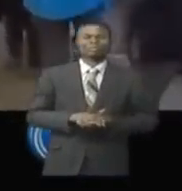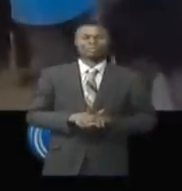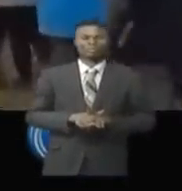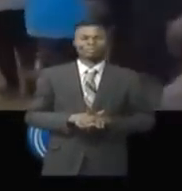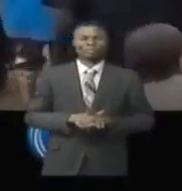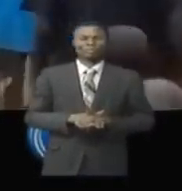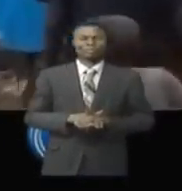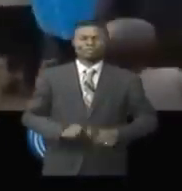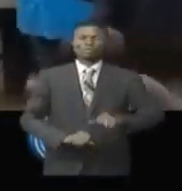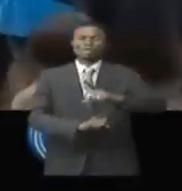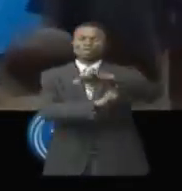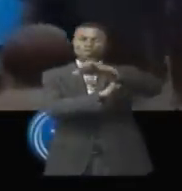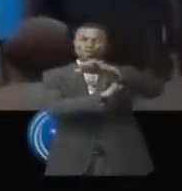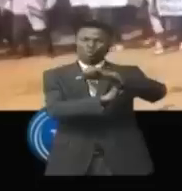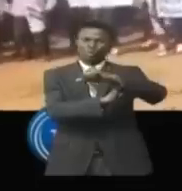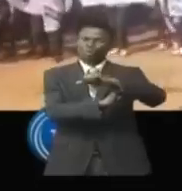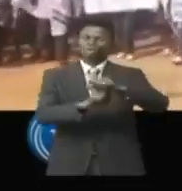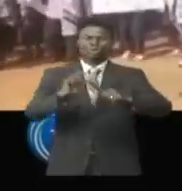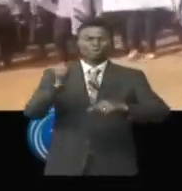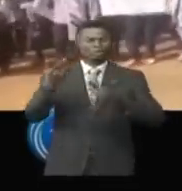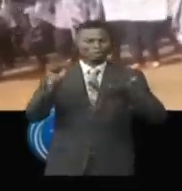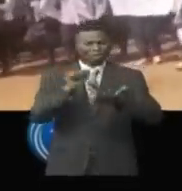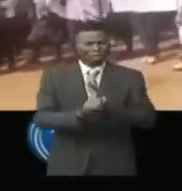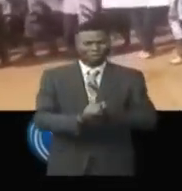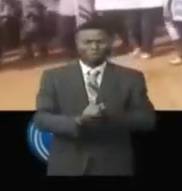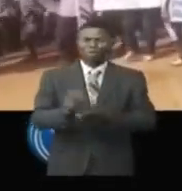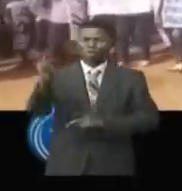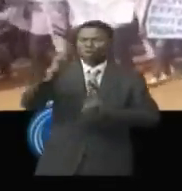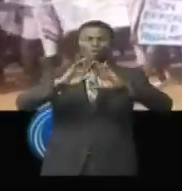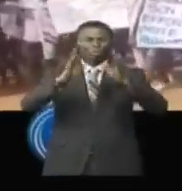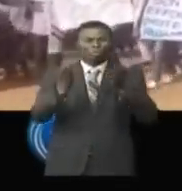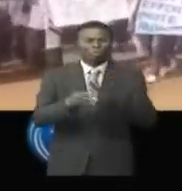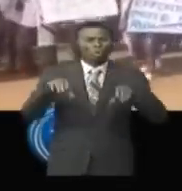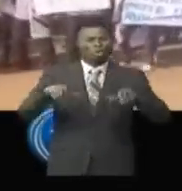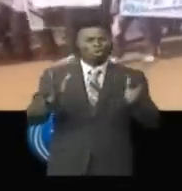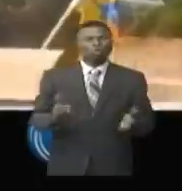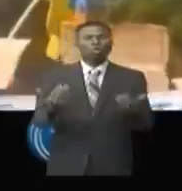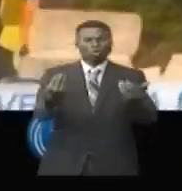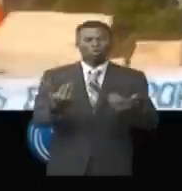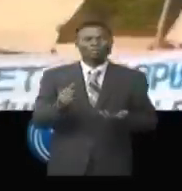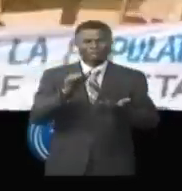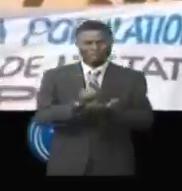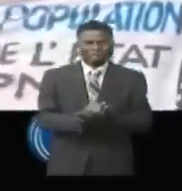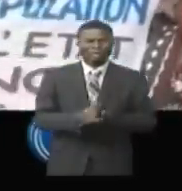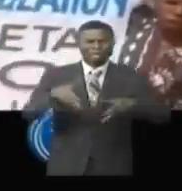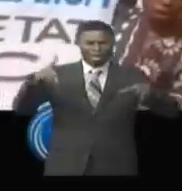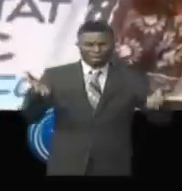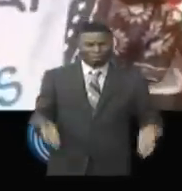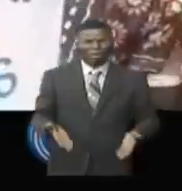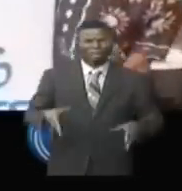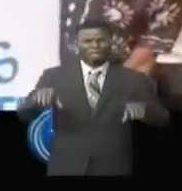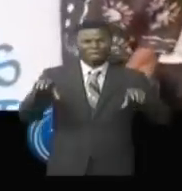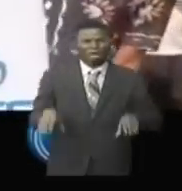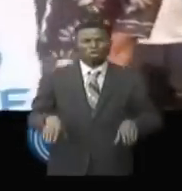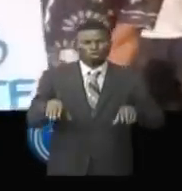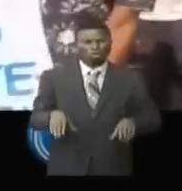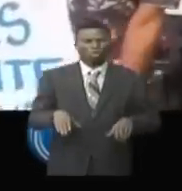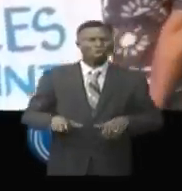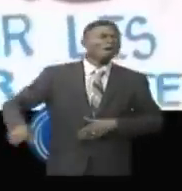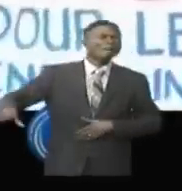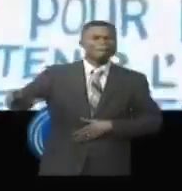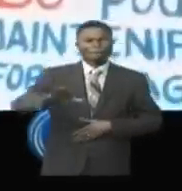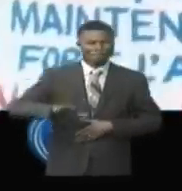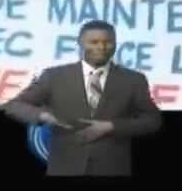La paix, rien que la paix, c'est ce que veut tout Congolais se trouvant sur le sol congolais à n'importe quel coin